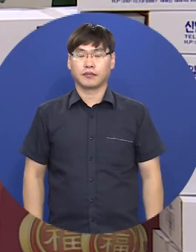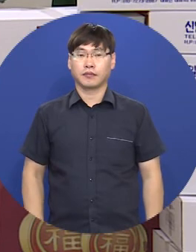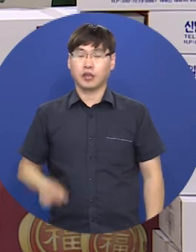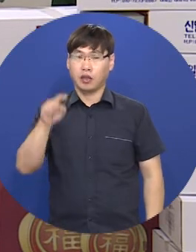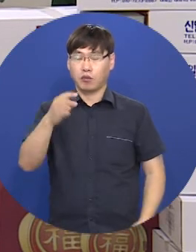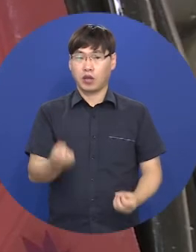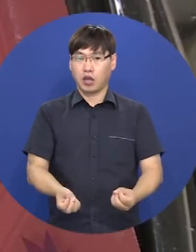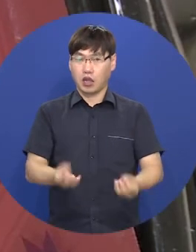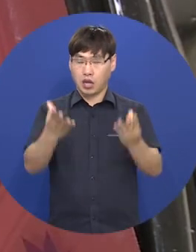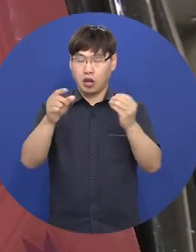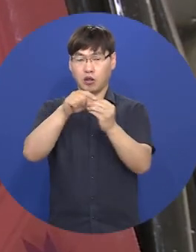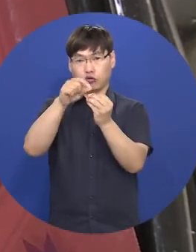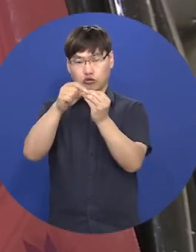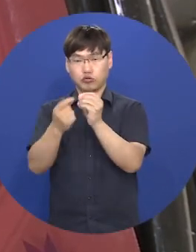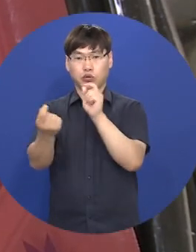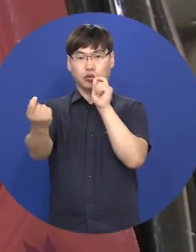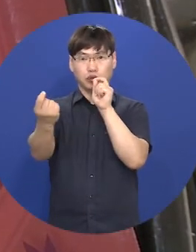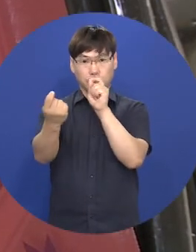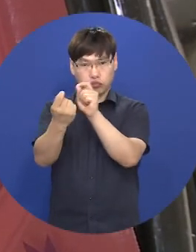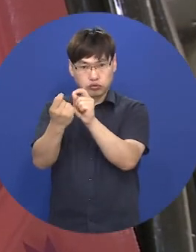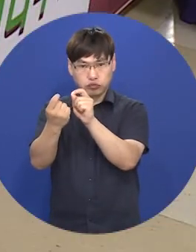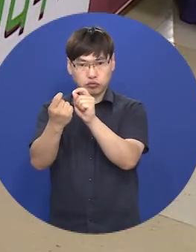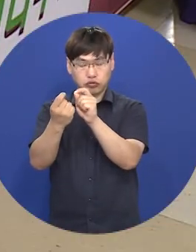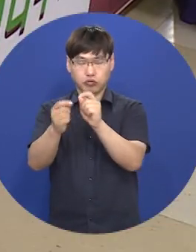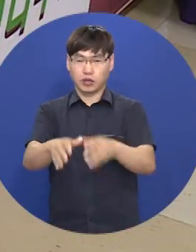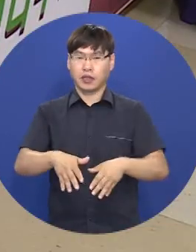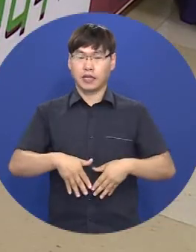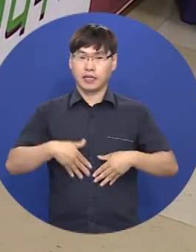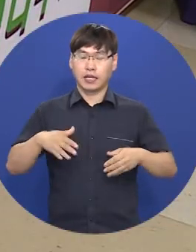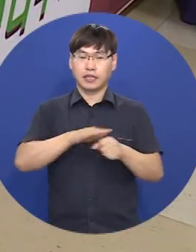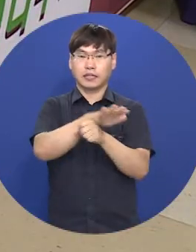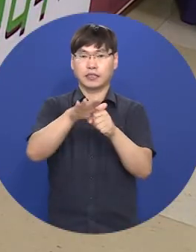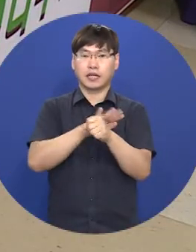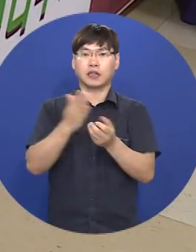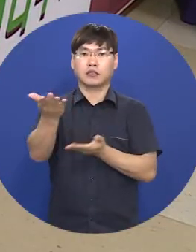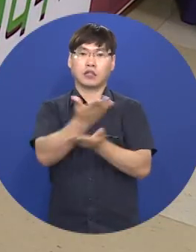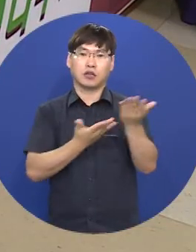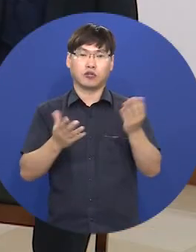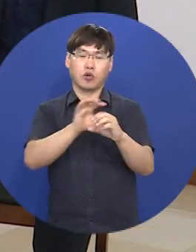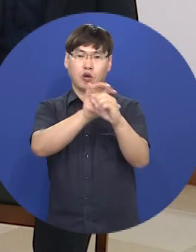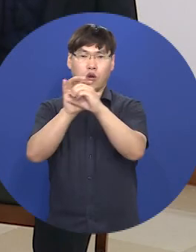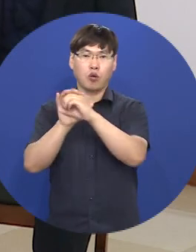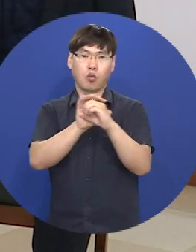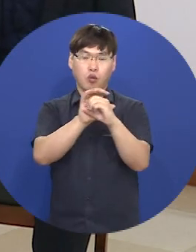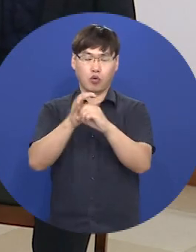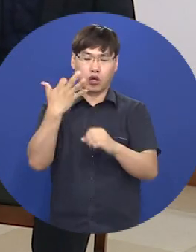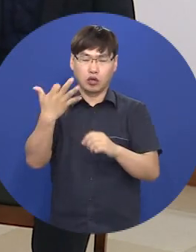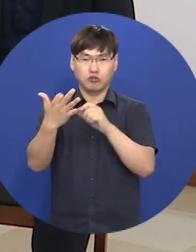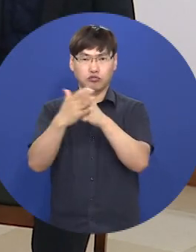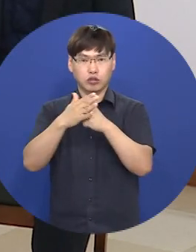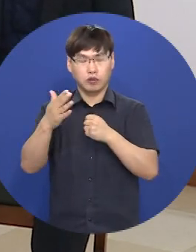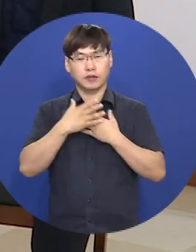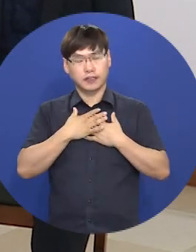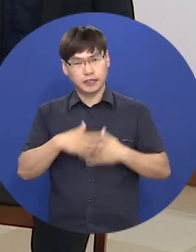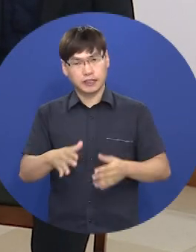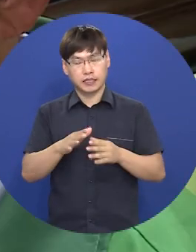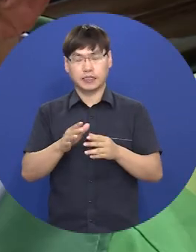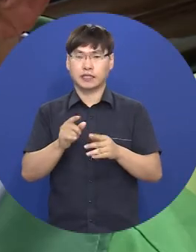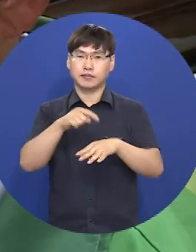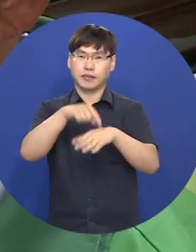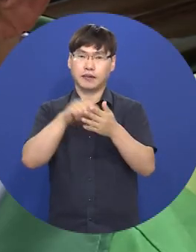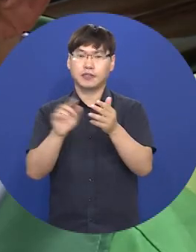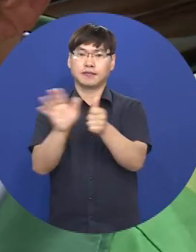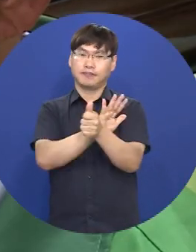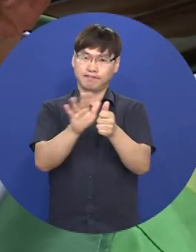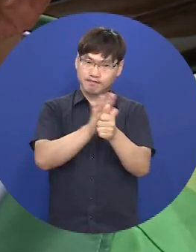이번 행사는 한가위를 맞아 지역사회에 따뜻한 온정을 나누고 코로나19로 침체된 분위기를 극복하기 위해 개최됐습니다.